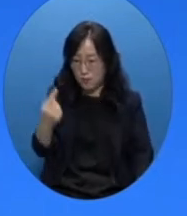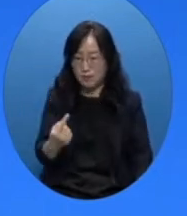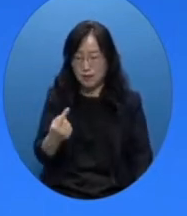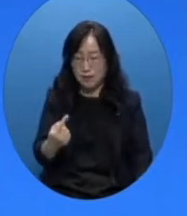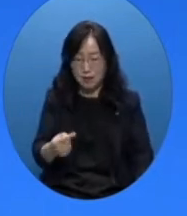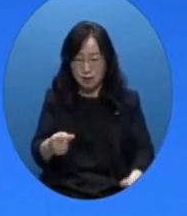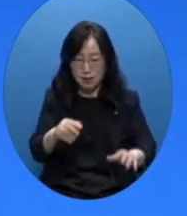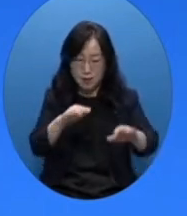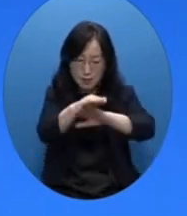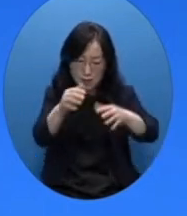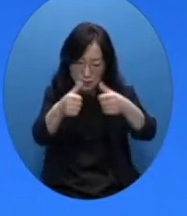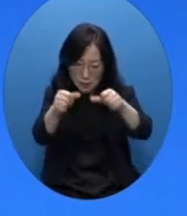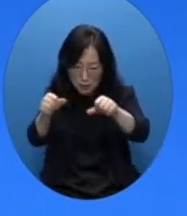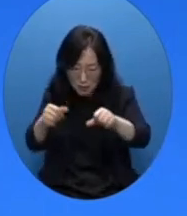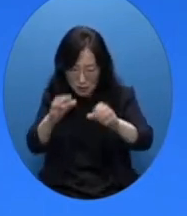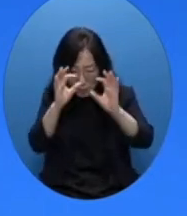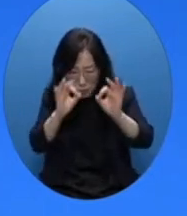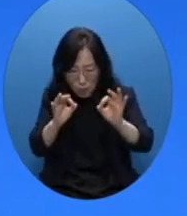부서진 차뿐 아니라